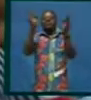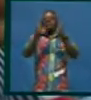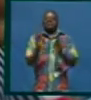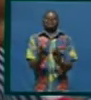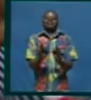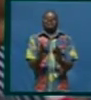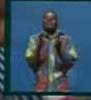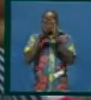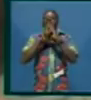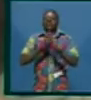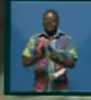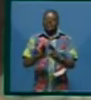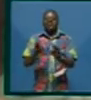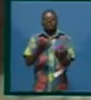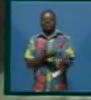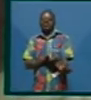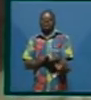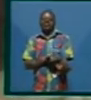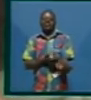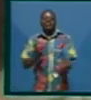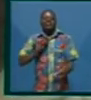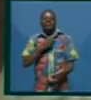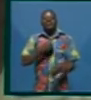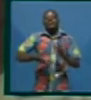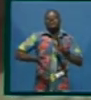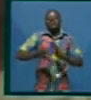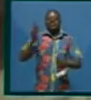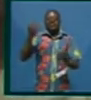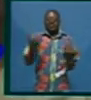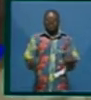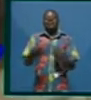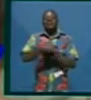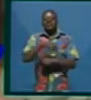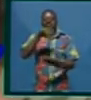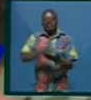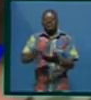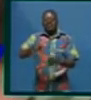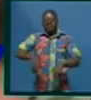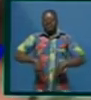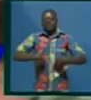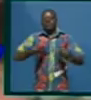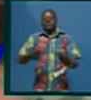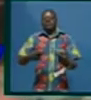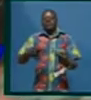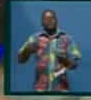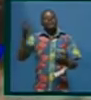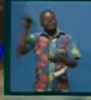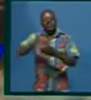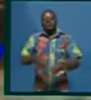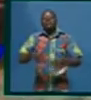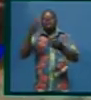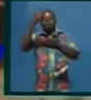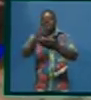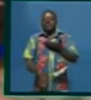répond à une attente. Nous partons maintenant dans la vie civile. Nous pouvons inculquer des valeurs de civisme